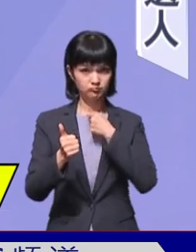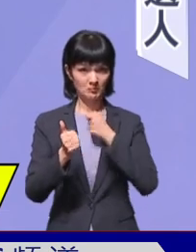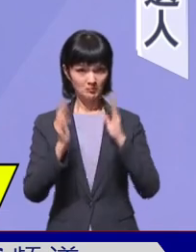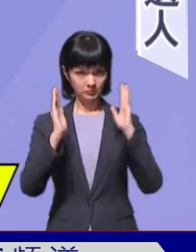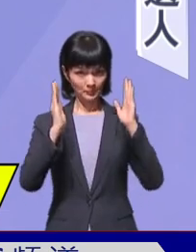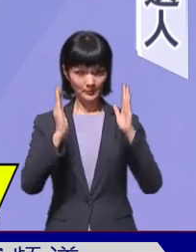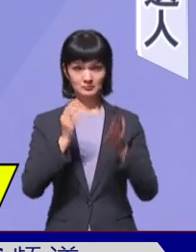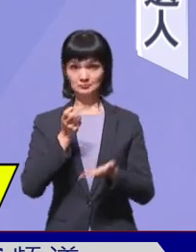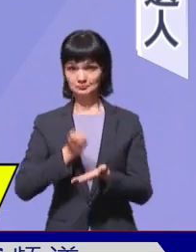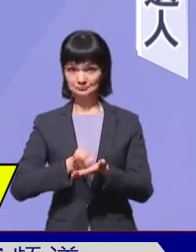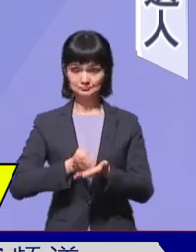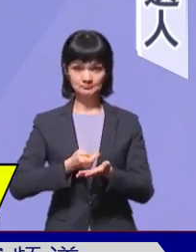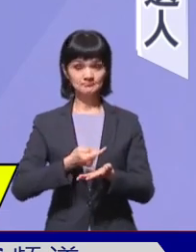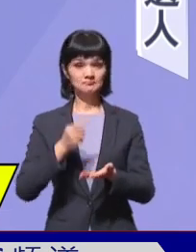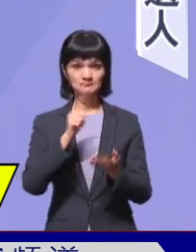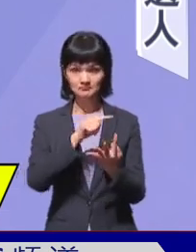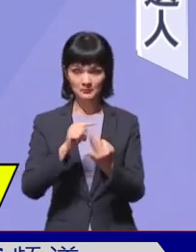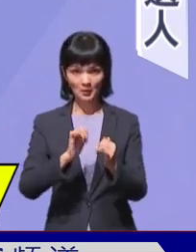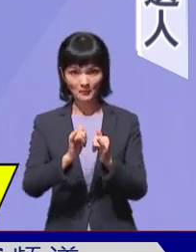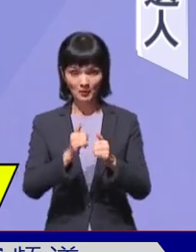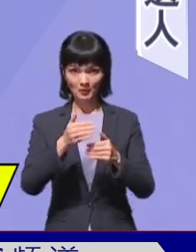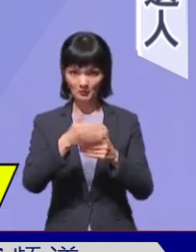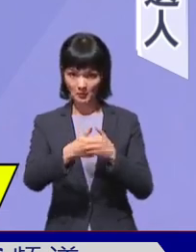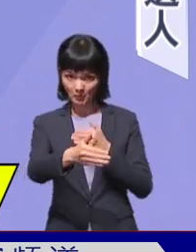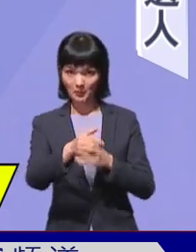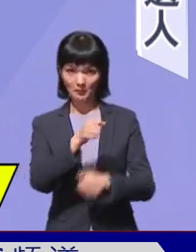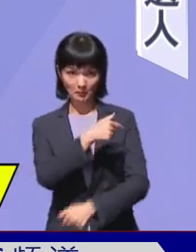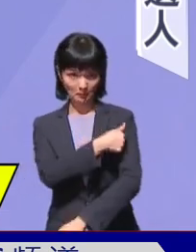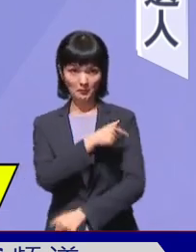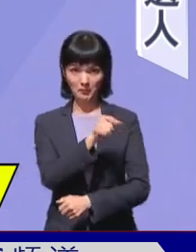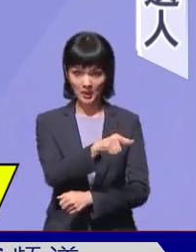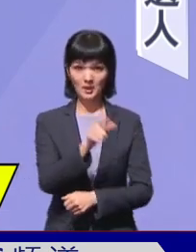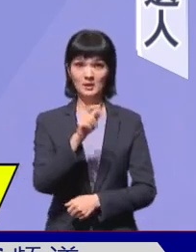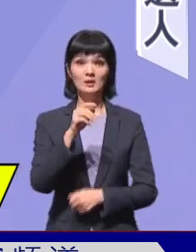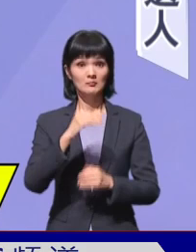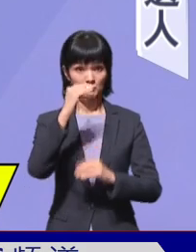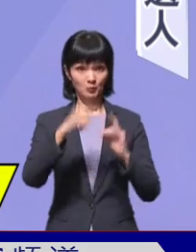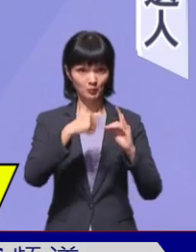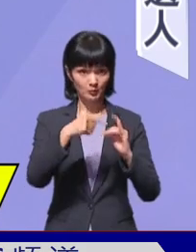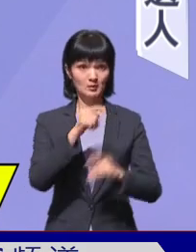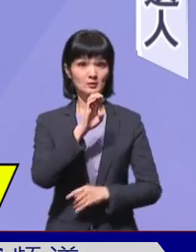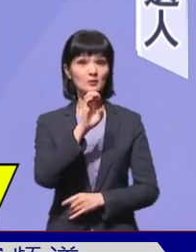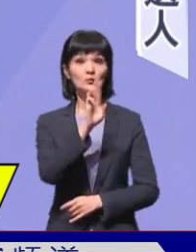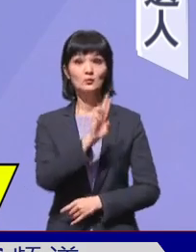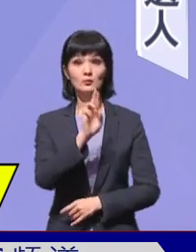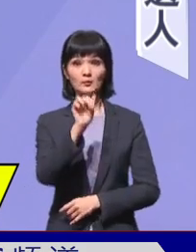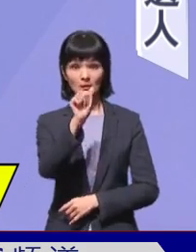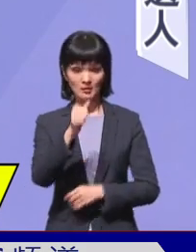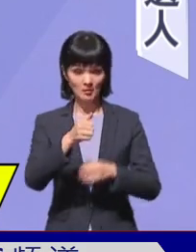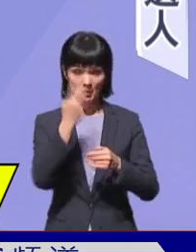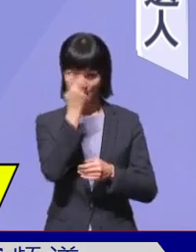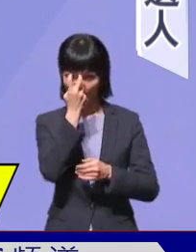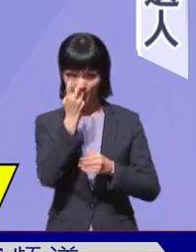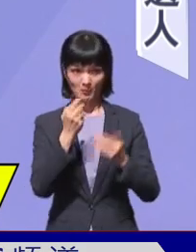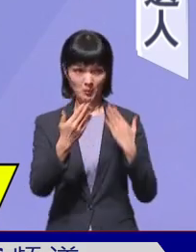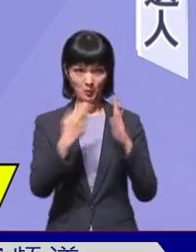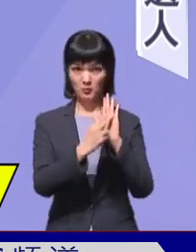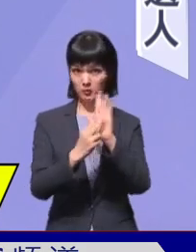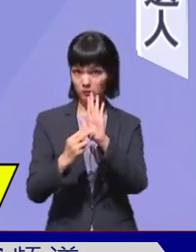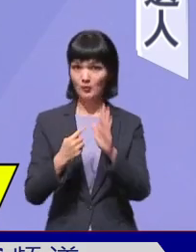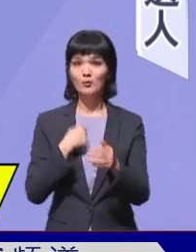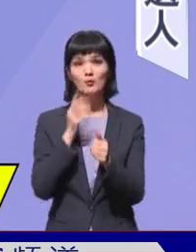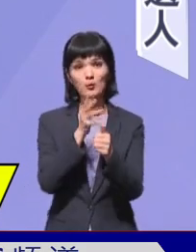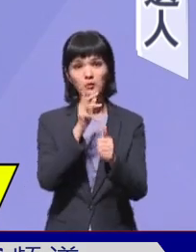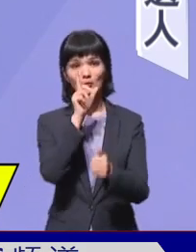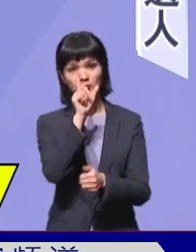民对于疫苗采购整个过程包括高端 EUA 的审查能够交代清楚，我们根本不用问第二遍第